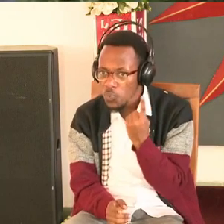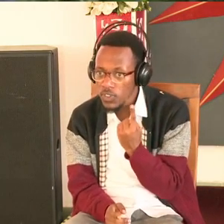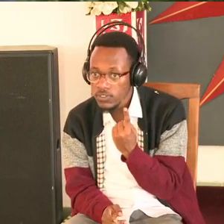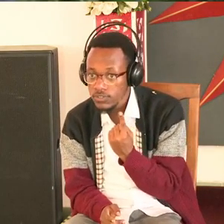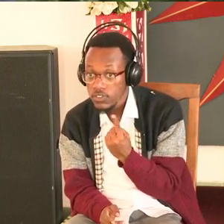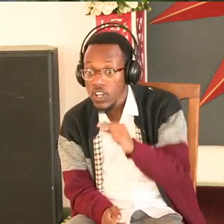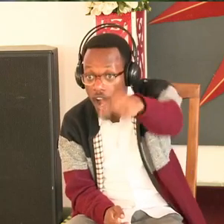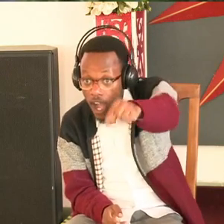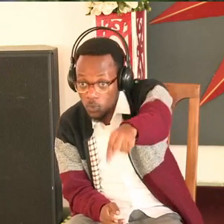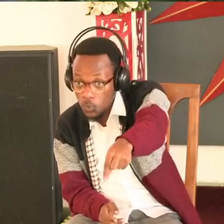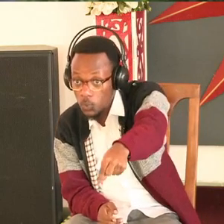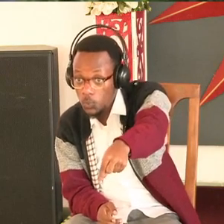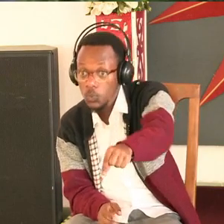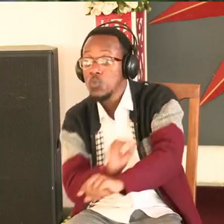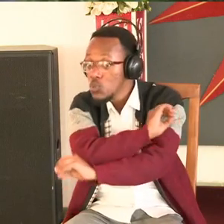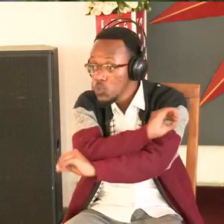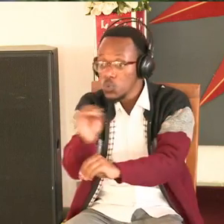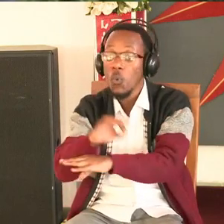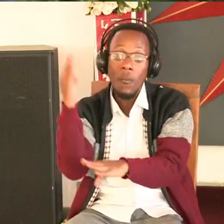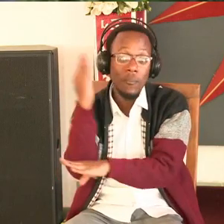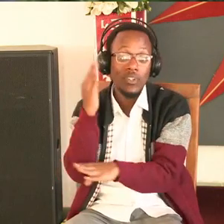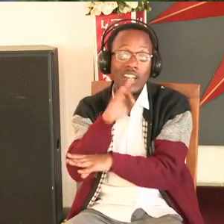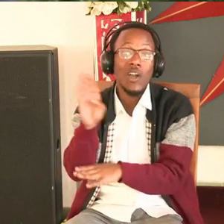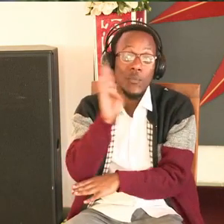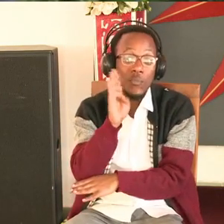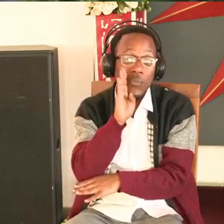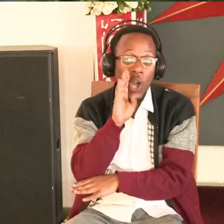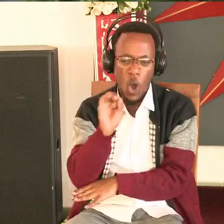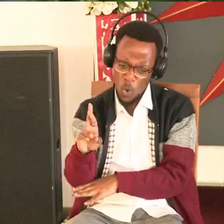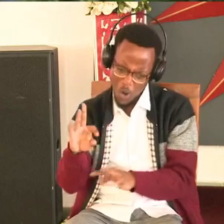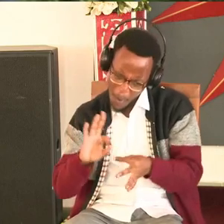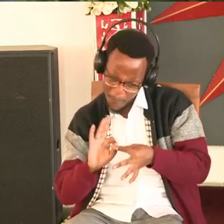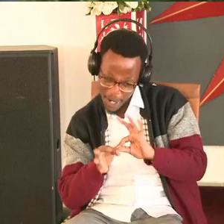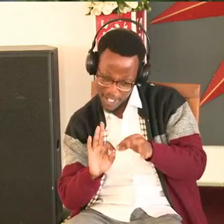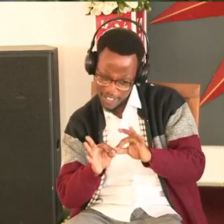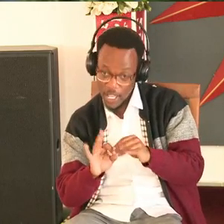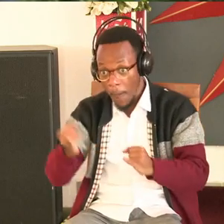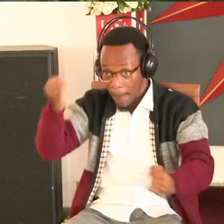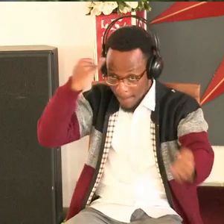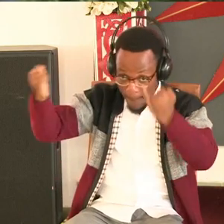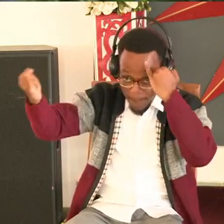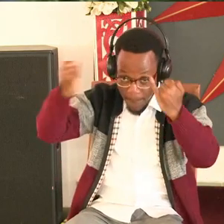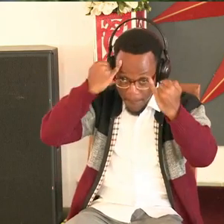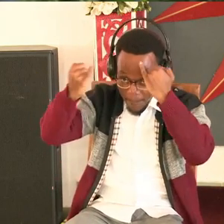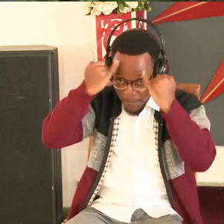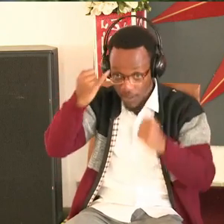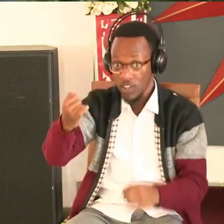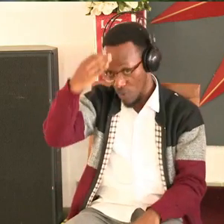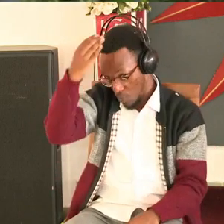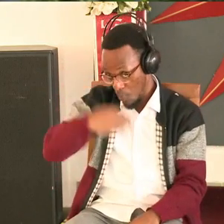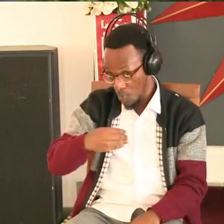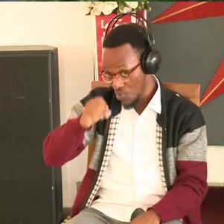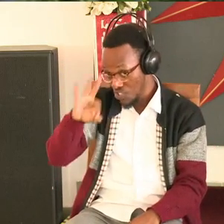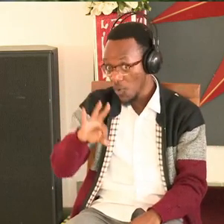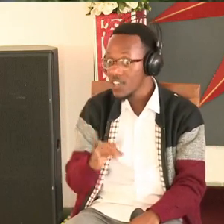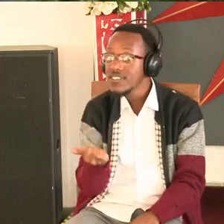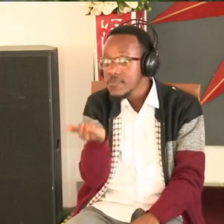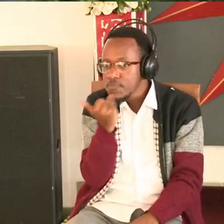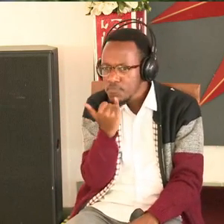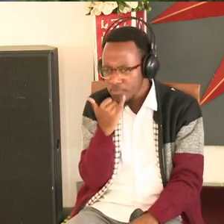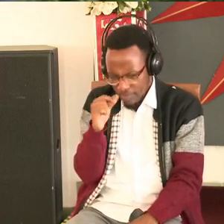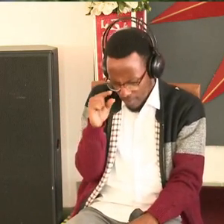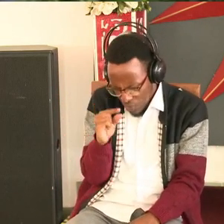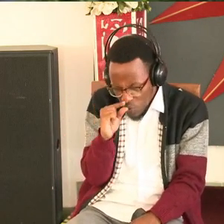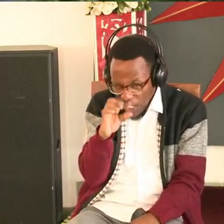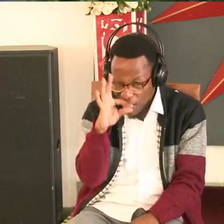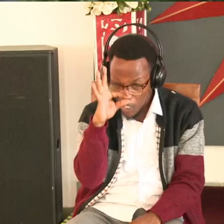oya nta nyigisho nimwe nta nsobanuro nimwe y'umuntu ndetse nta niko sa